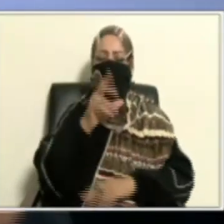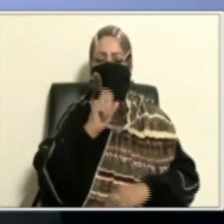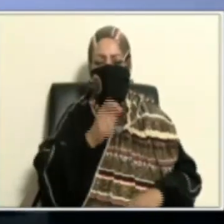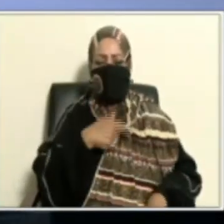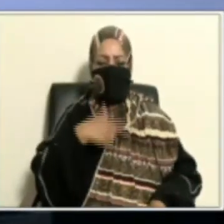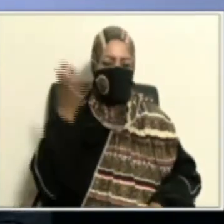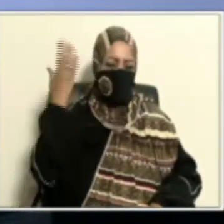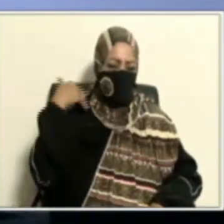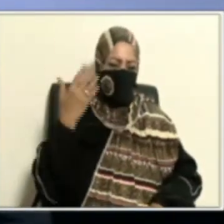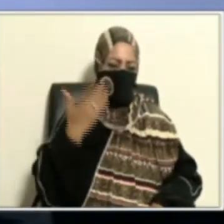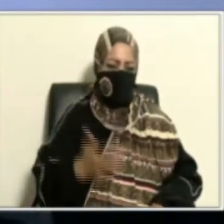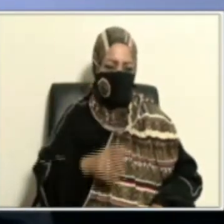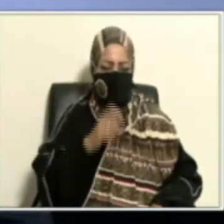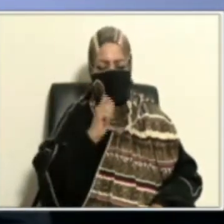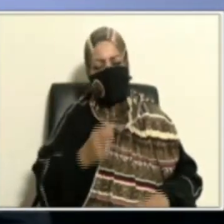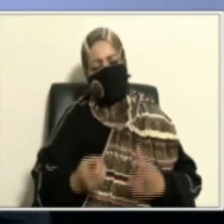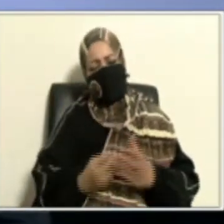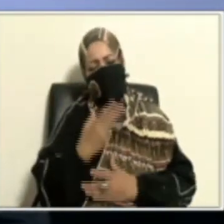هو اللي بدعة.